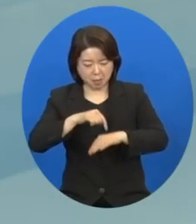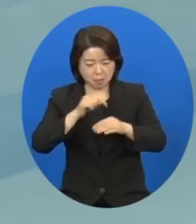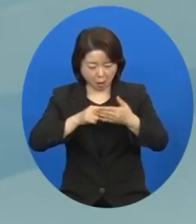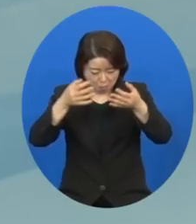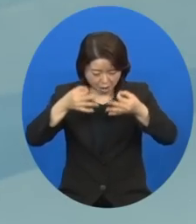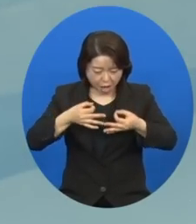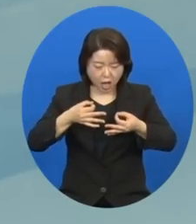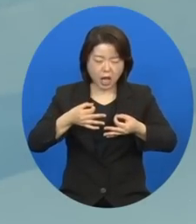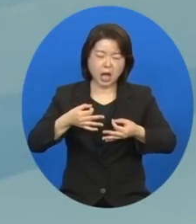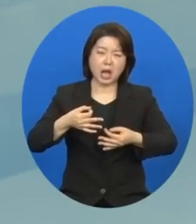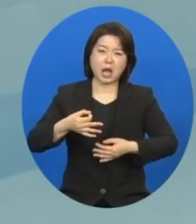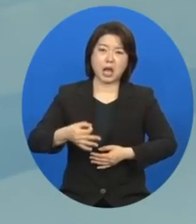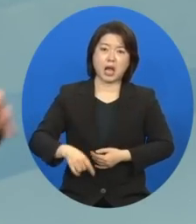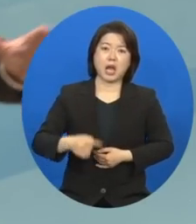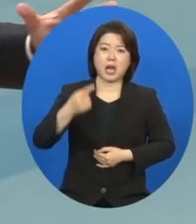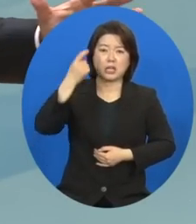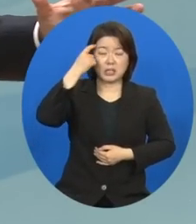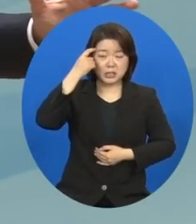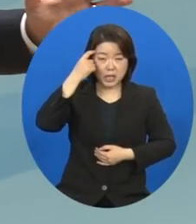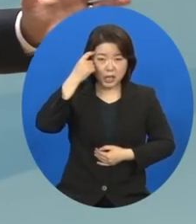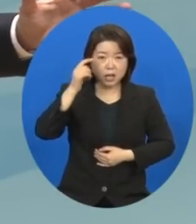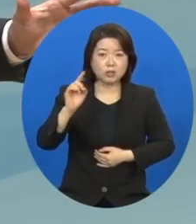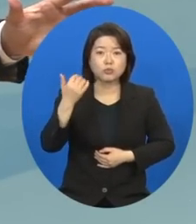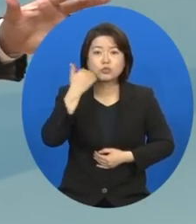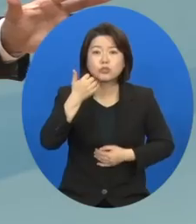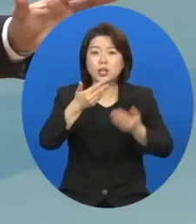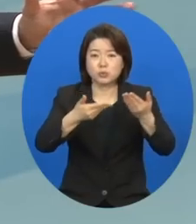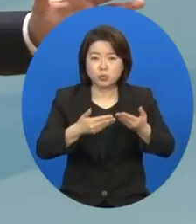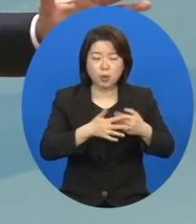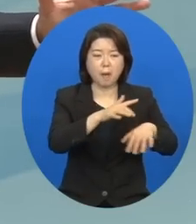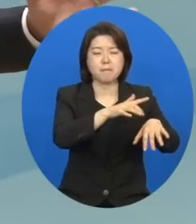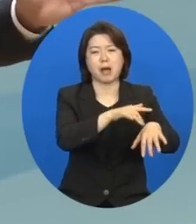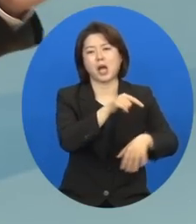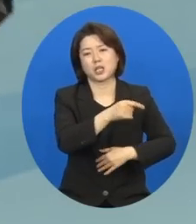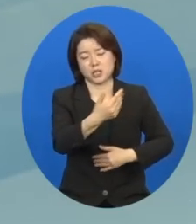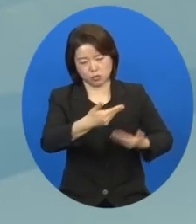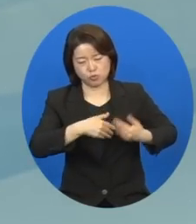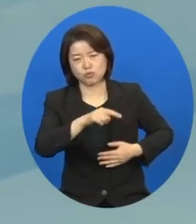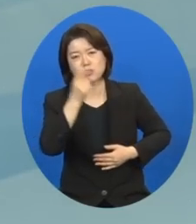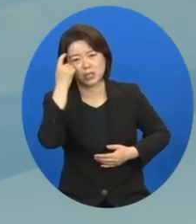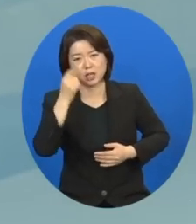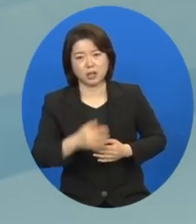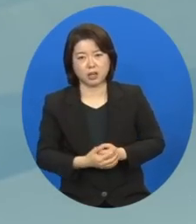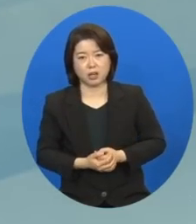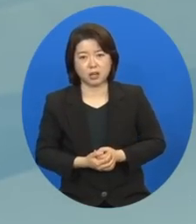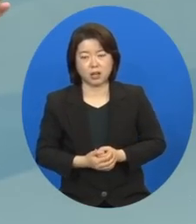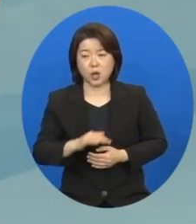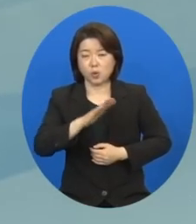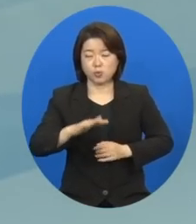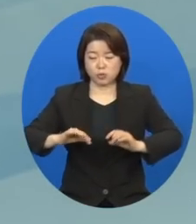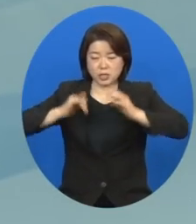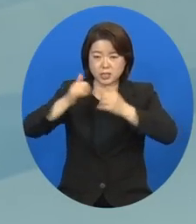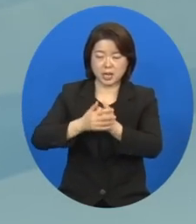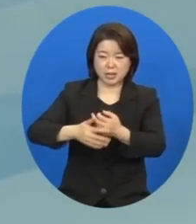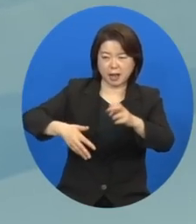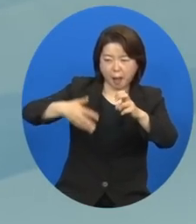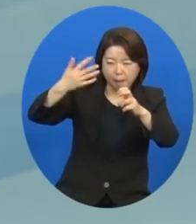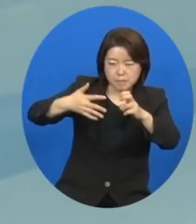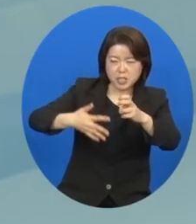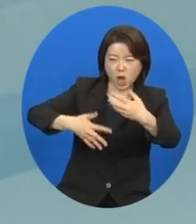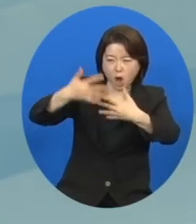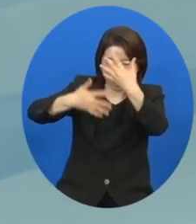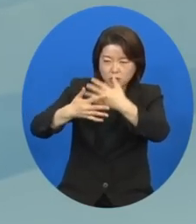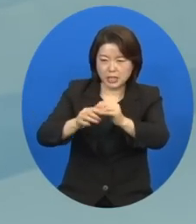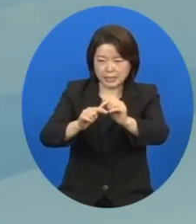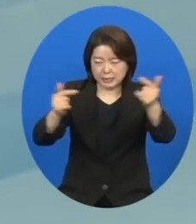뭐냐면 마귀가 주는 생각이에요. 이 세상이 얼마나 우리를 미디어로, 영상으로, 다양한